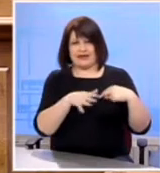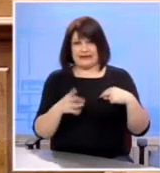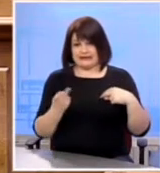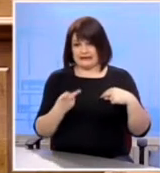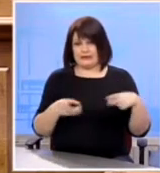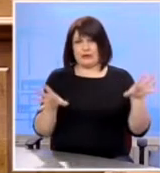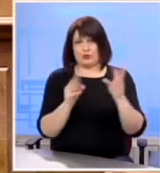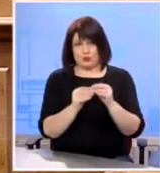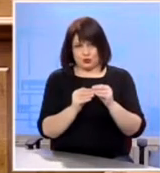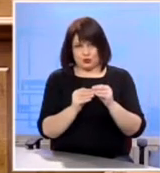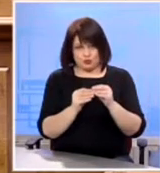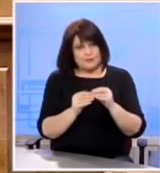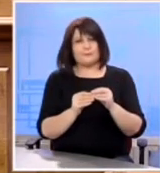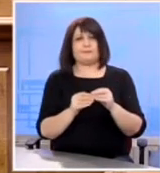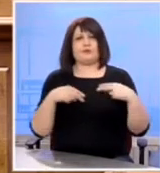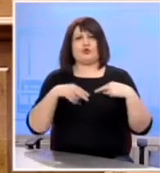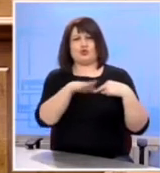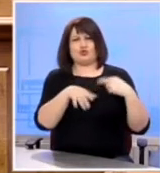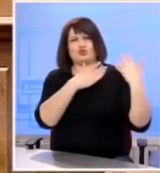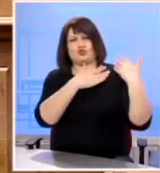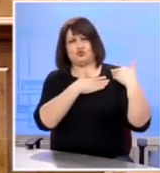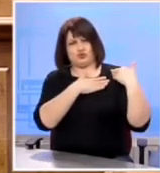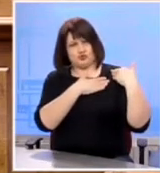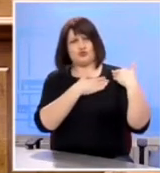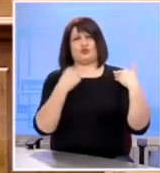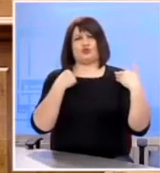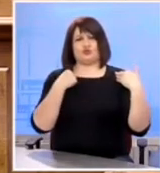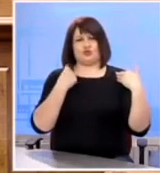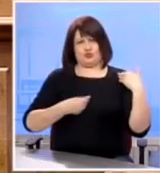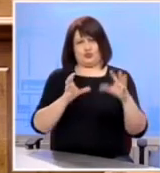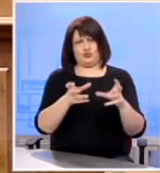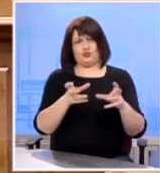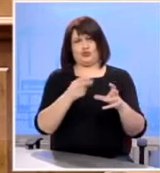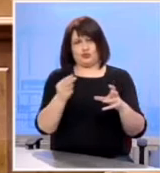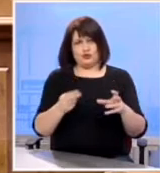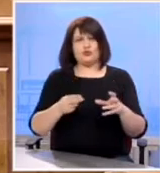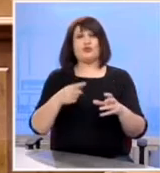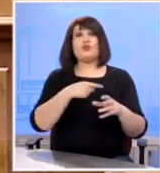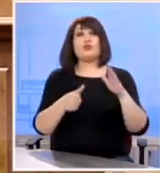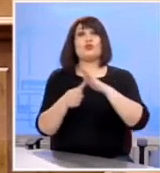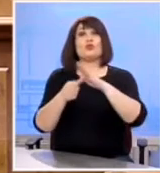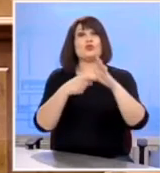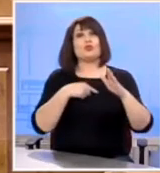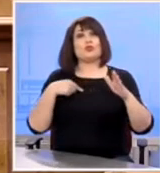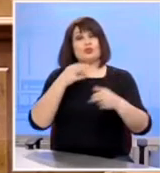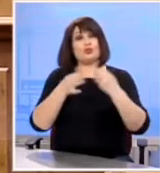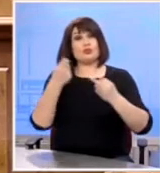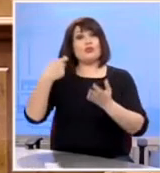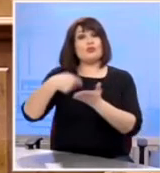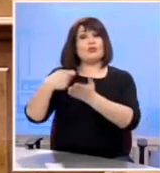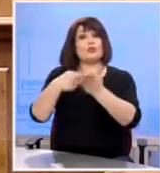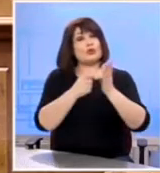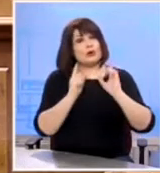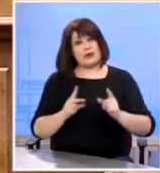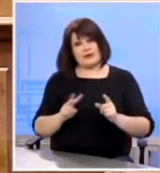για θέματα δημόσιας ραδιοτηλεόρασης, καθορίζονται η εκάστοτε προβλεπόμενη αμοιβή του Προέδρου, του Διευθύνοντος Συμβούλου και των μελών του